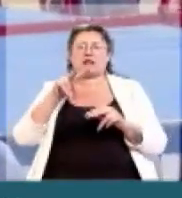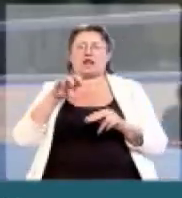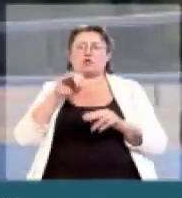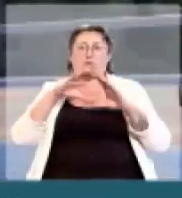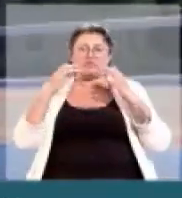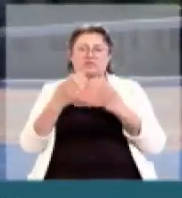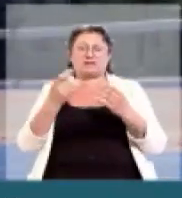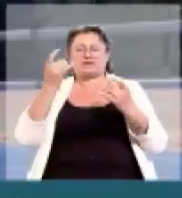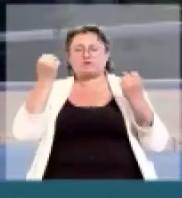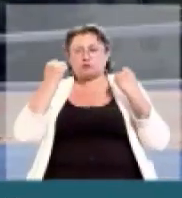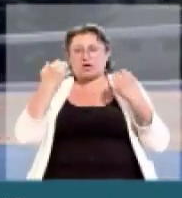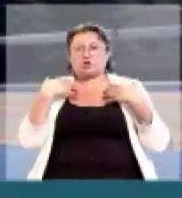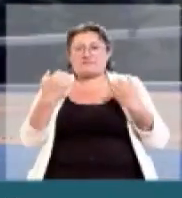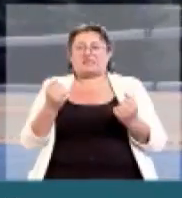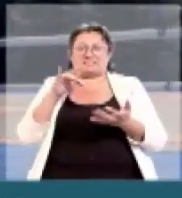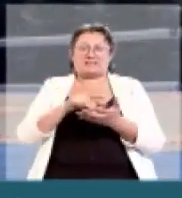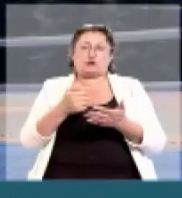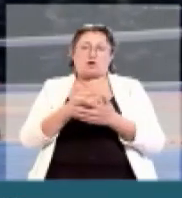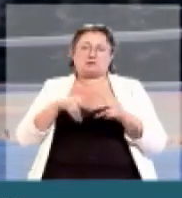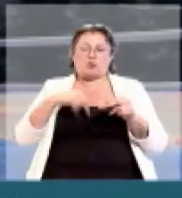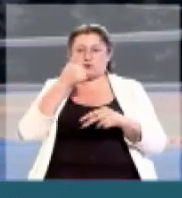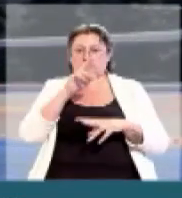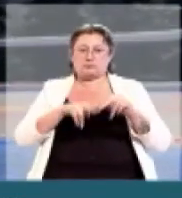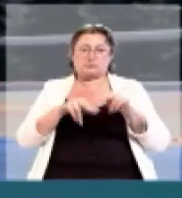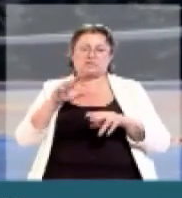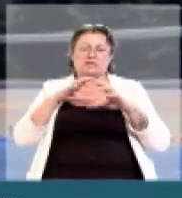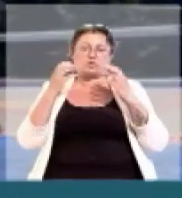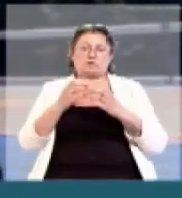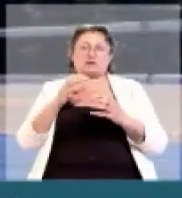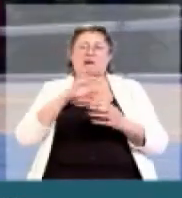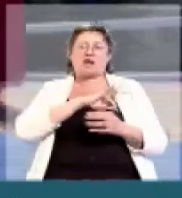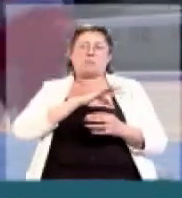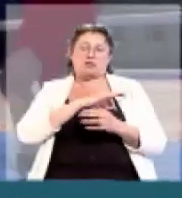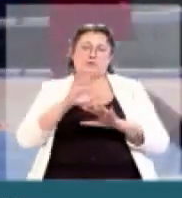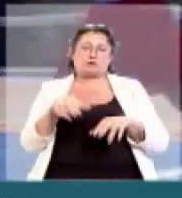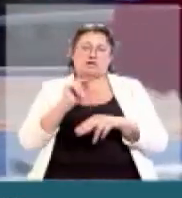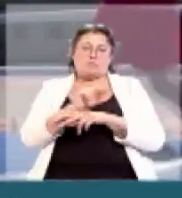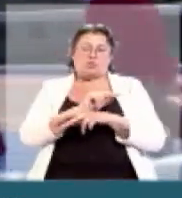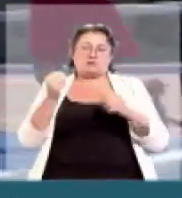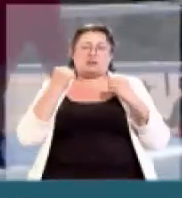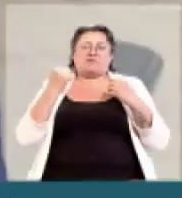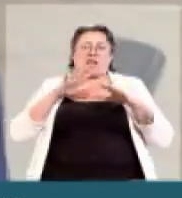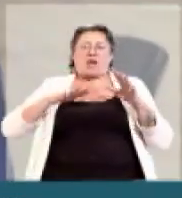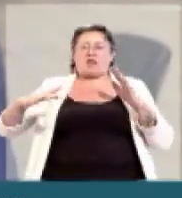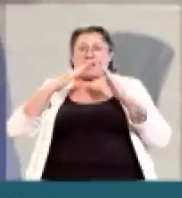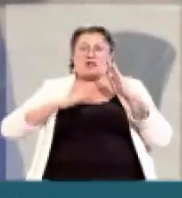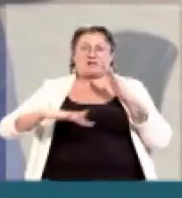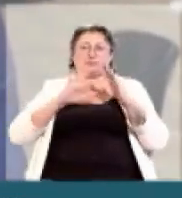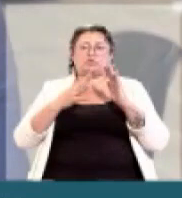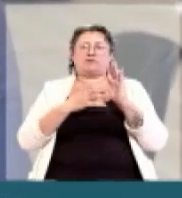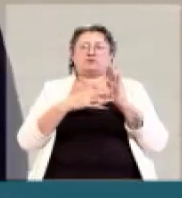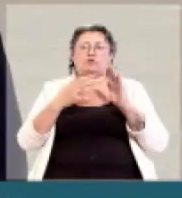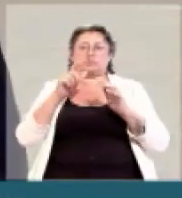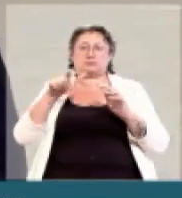и физкультурно-оздоровительный центр. Также до конца года планируют реконструировать районный стадион в селе Карабалык. После ремонта спортивная арена сможет принимать более